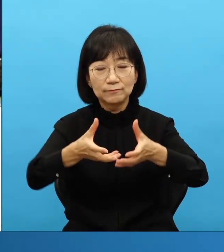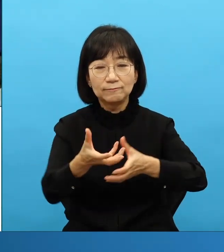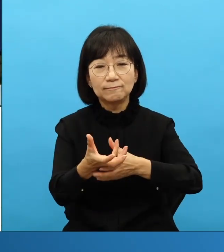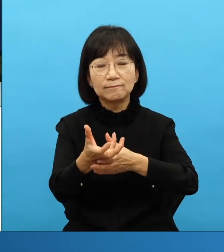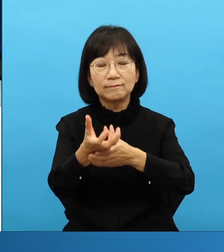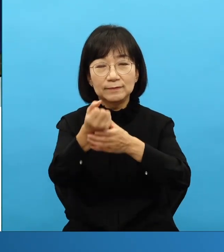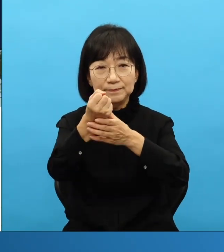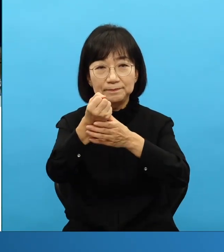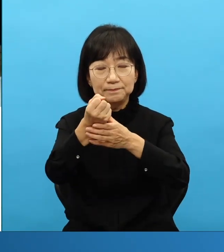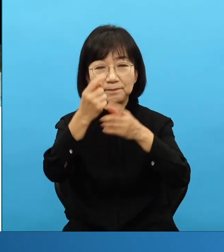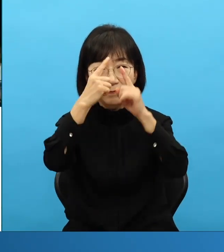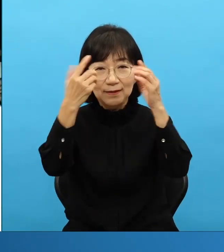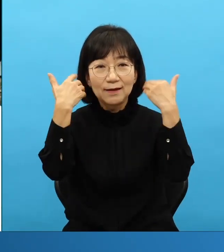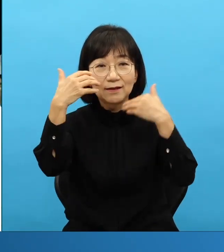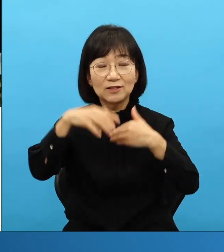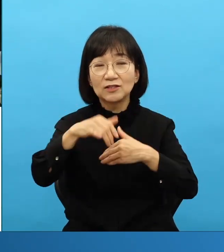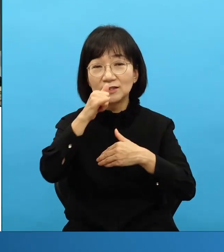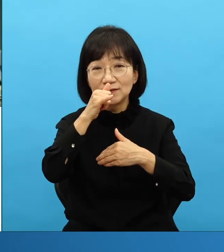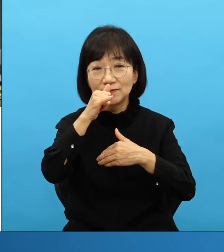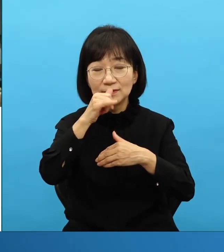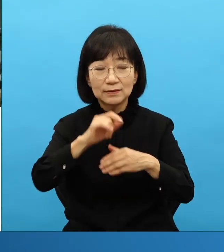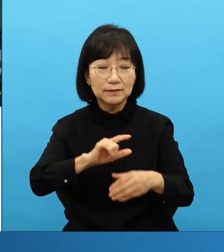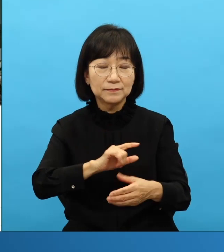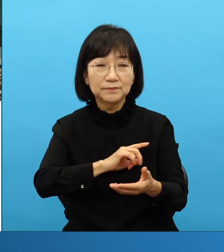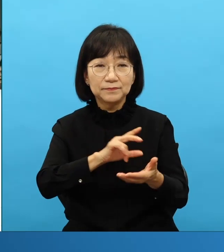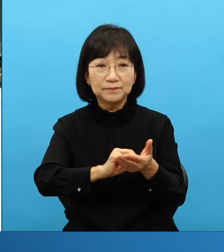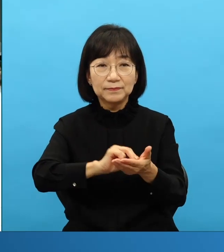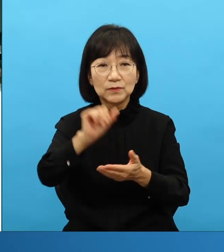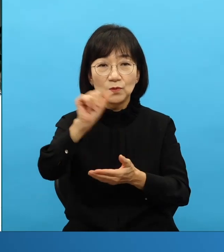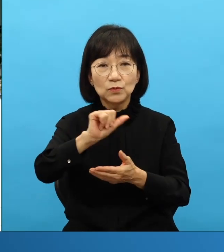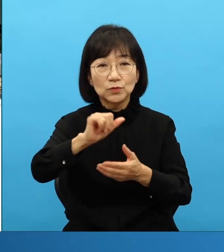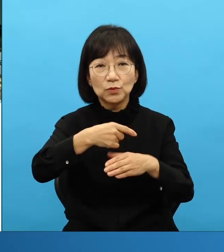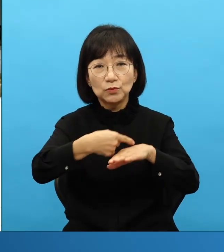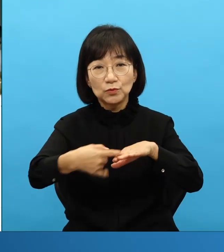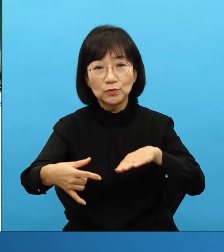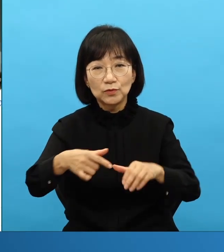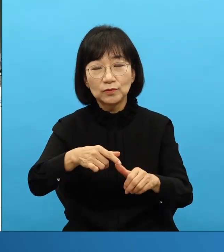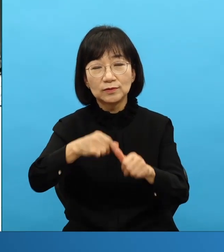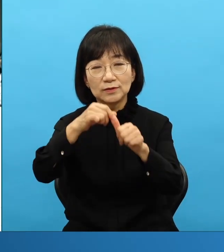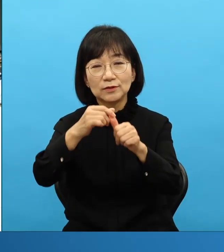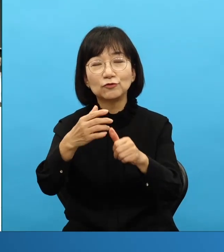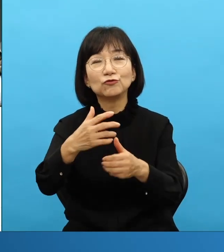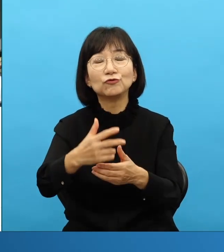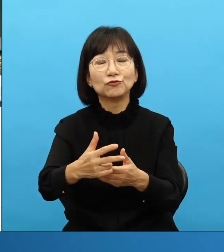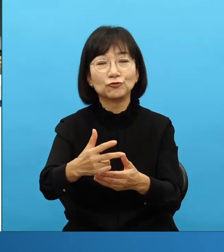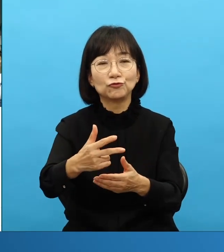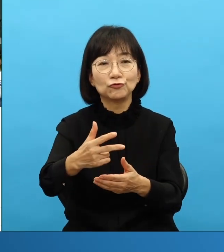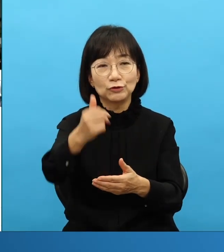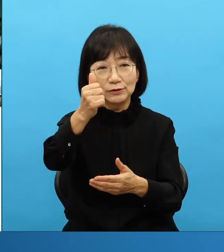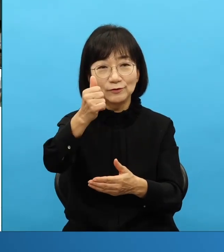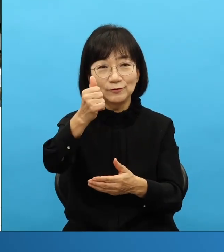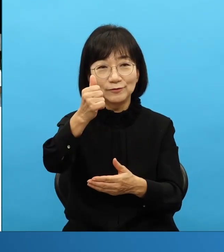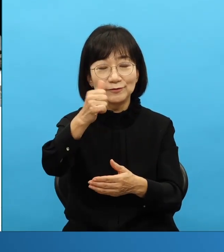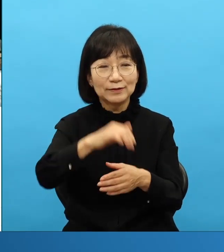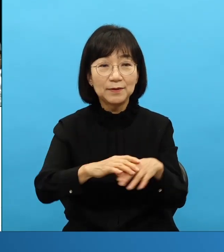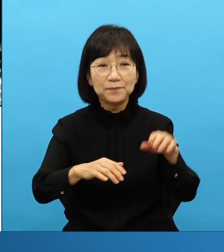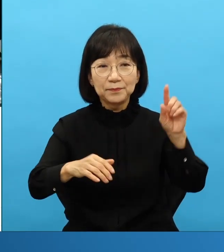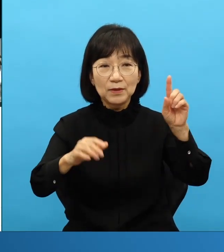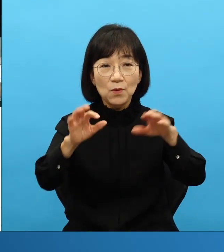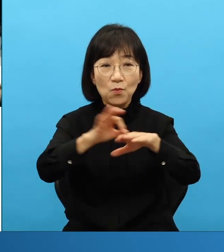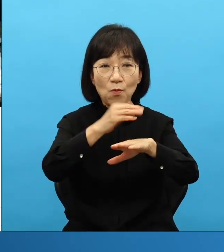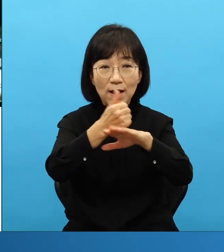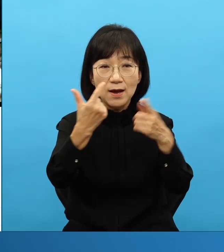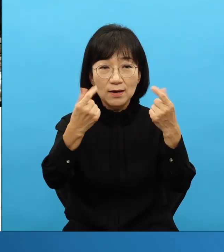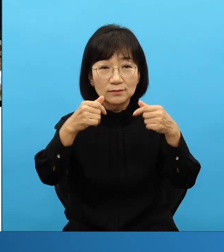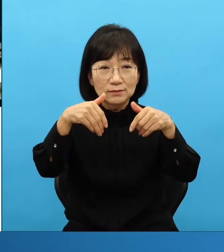5천 종족 살릴 주역이란 주제로 열린 이번 전도집회는 류광수 목사가 왕같은 노예, 24,